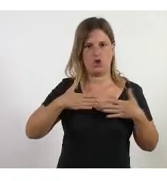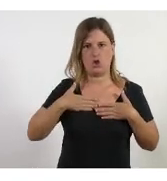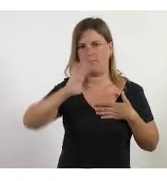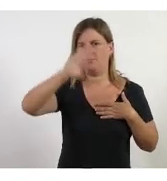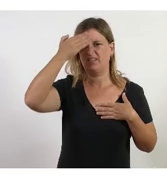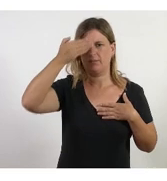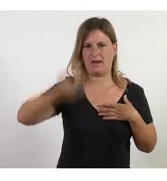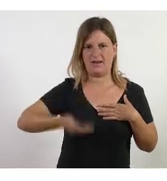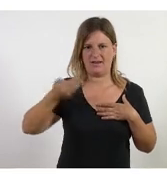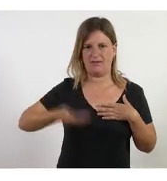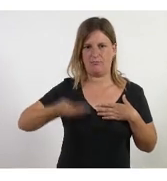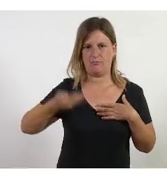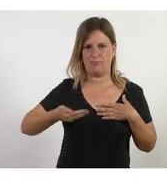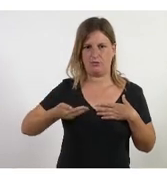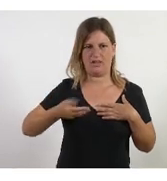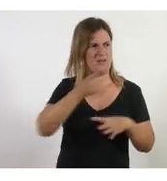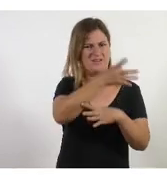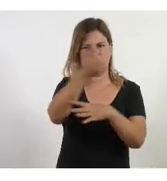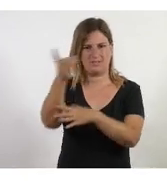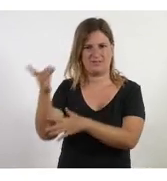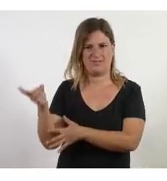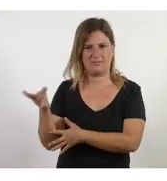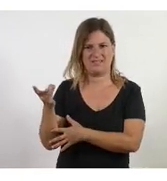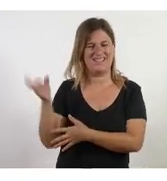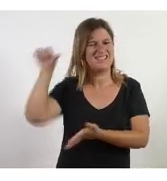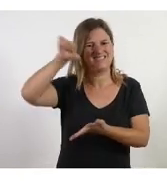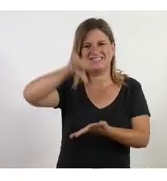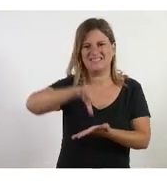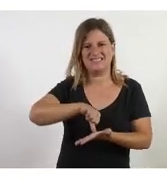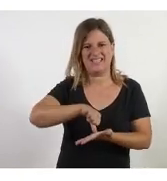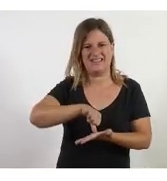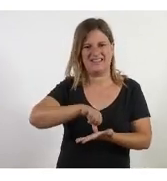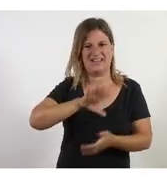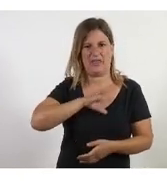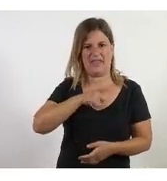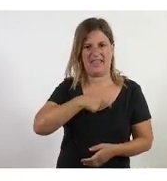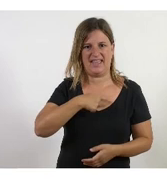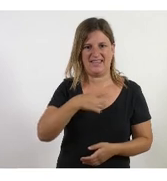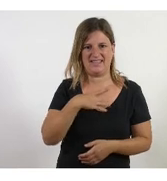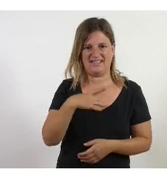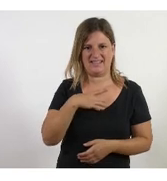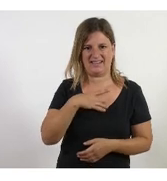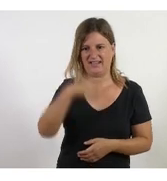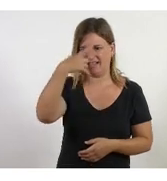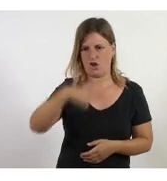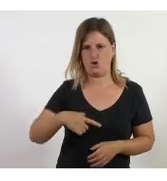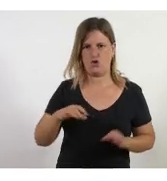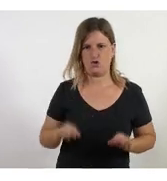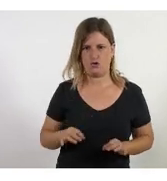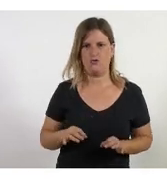important de tots i el que està en el centre de la incertesa, que és el que estem parlant avui.